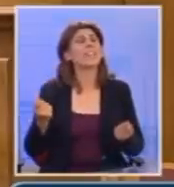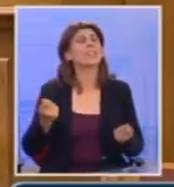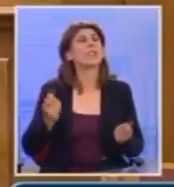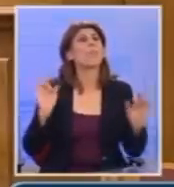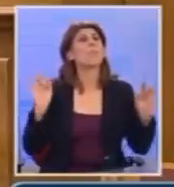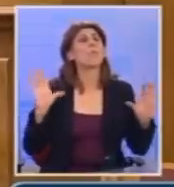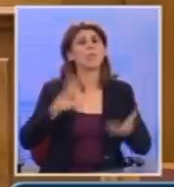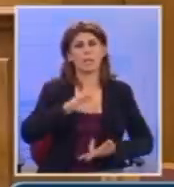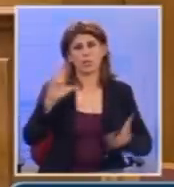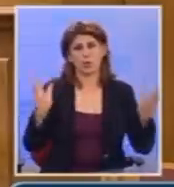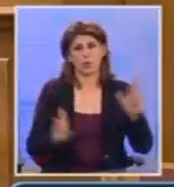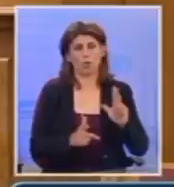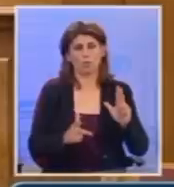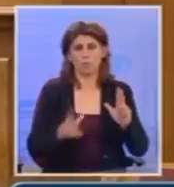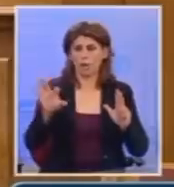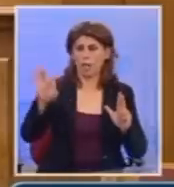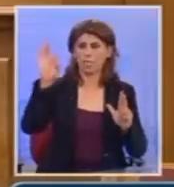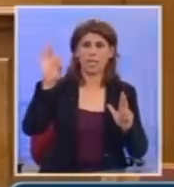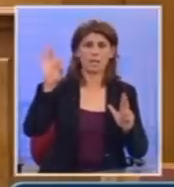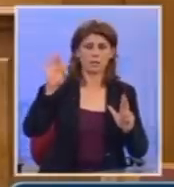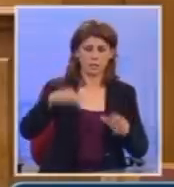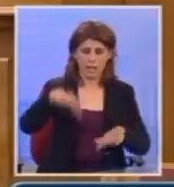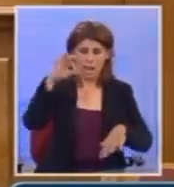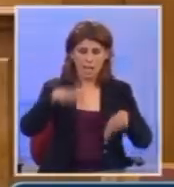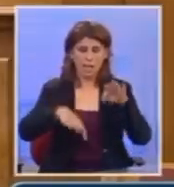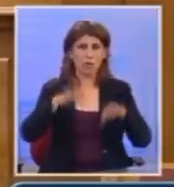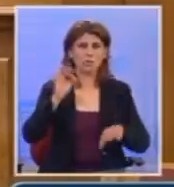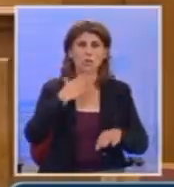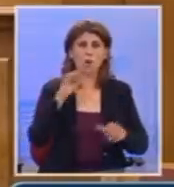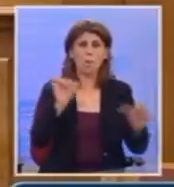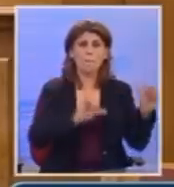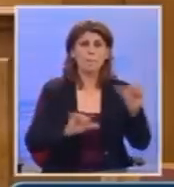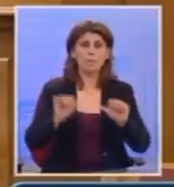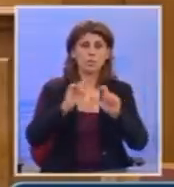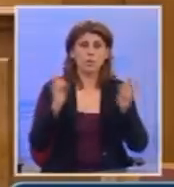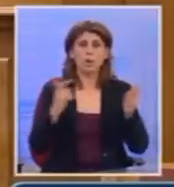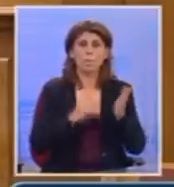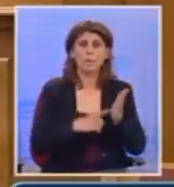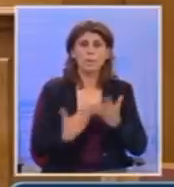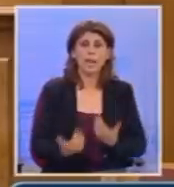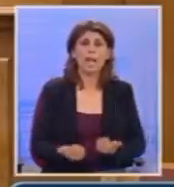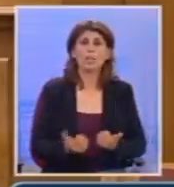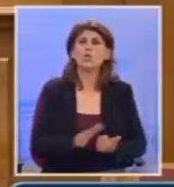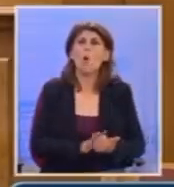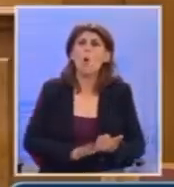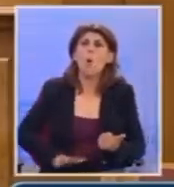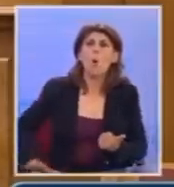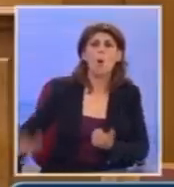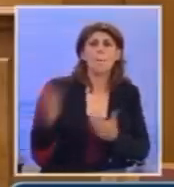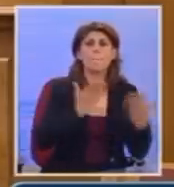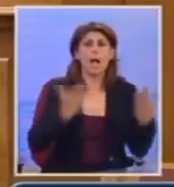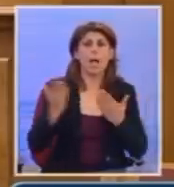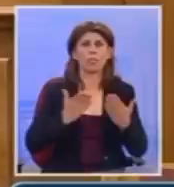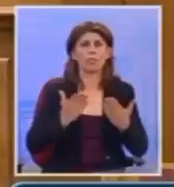στον κόσμο να επιλέγεις με κλήρωση, διότι στα πειραματικά σχολεία πρέπει να έχεις όλη τη μαθησιακή γκάμα.